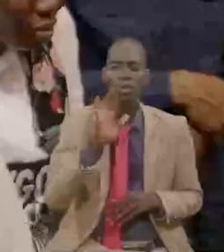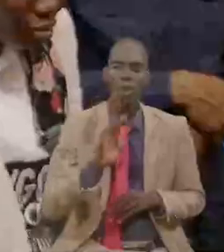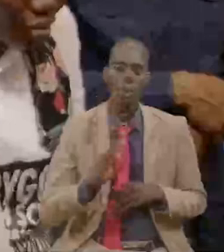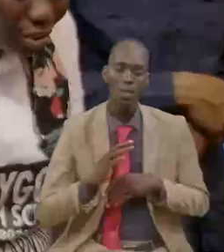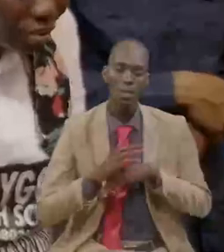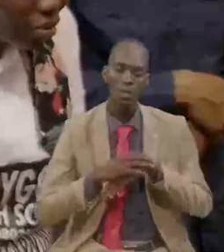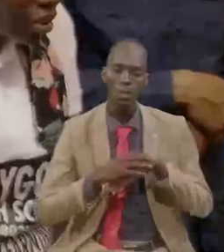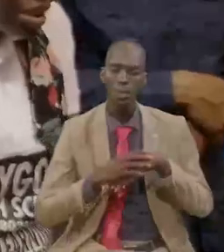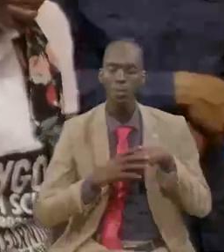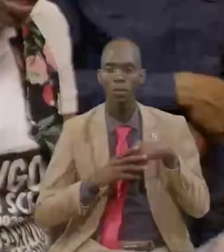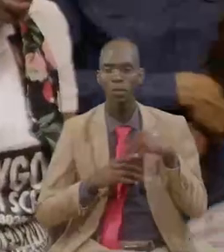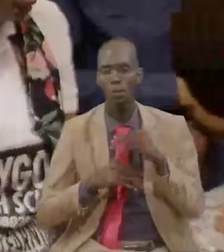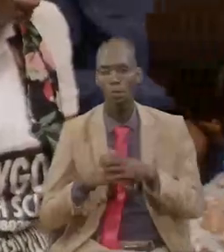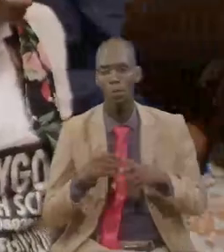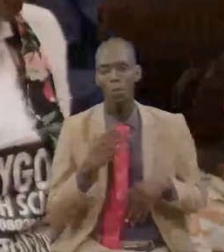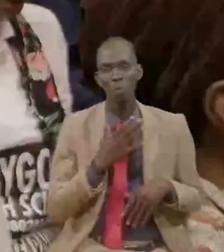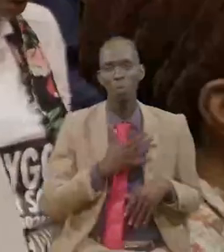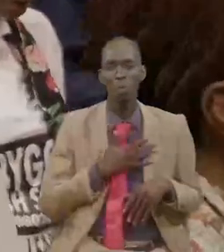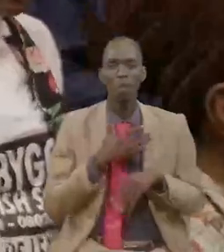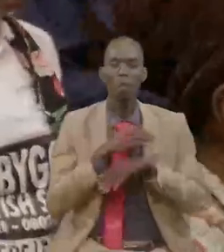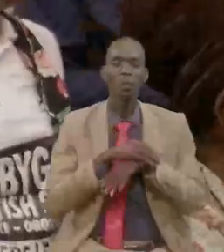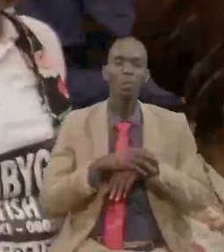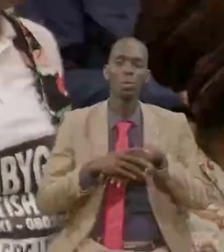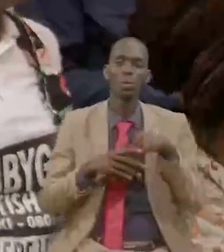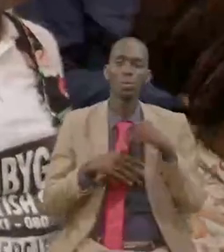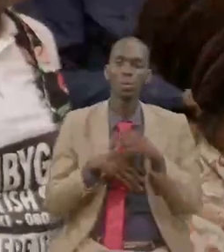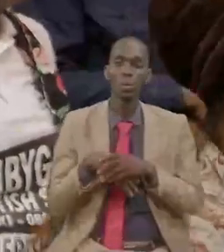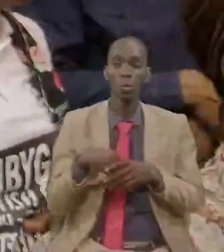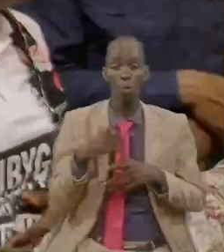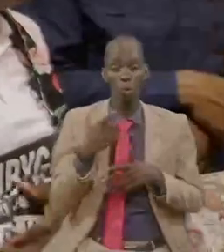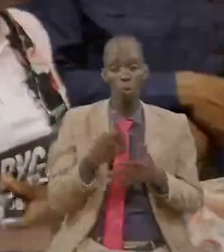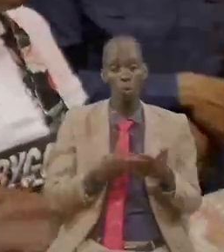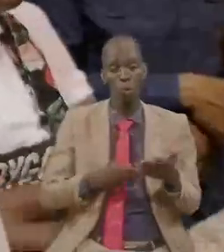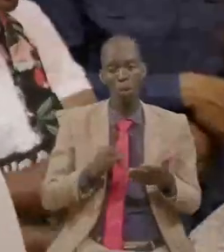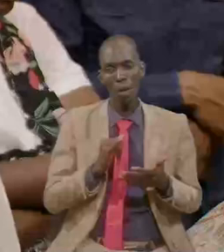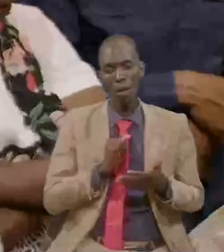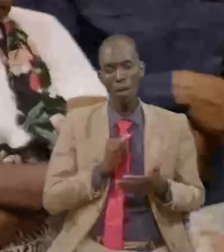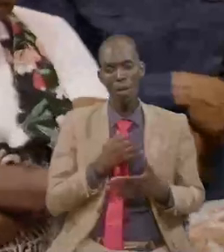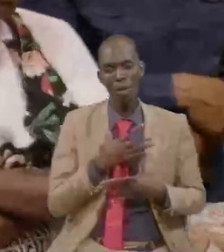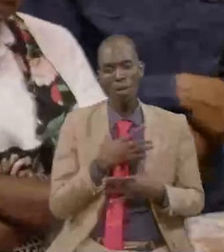votre confort, votre aise, mon aise, ce que j'aime.